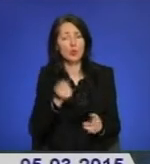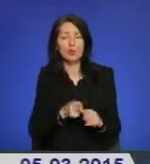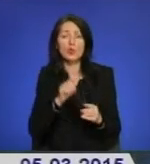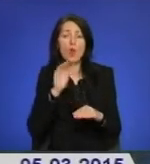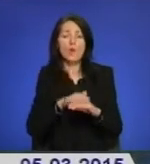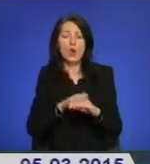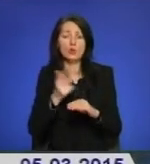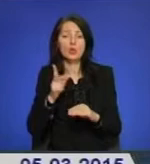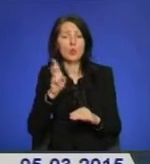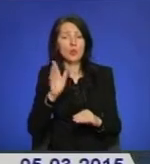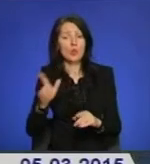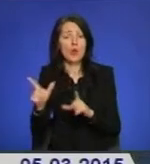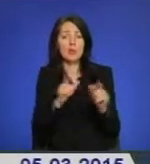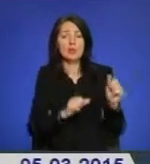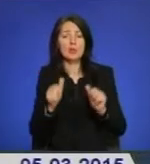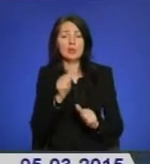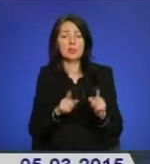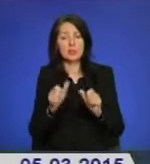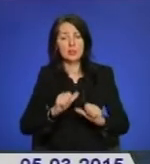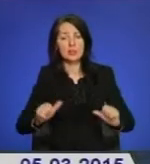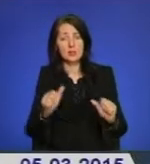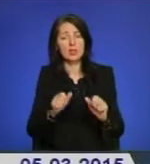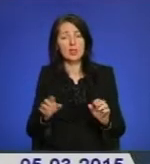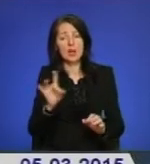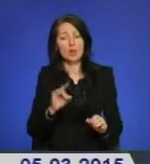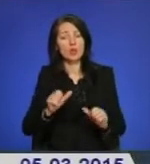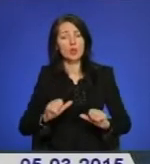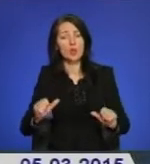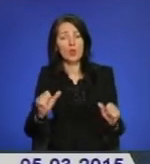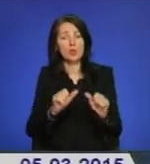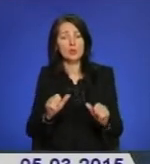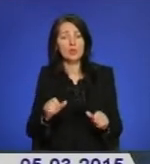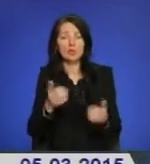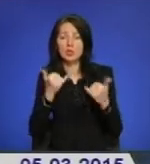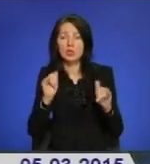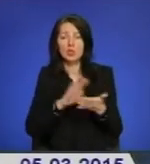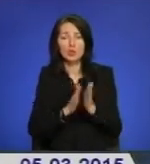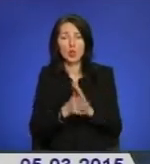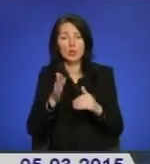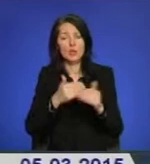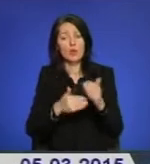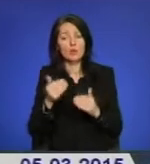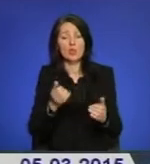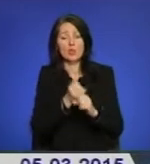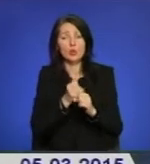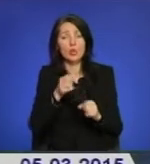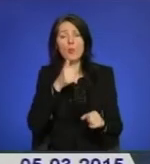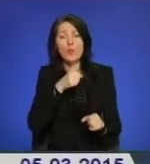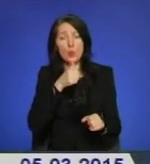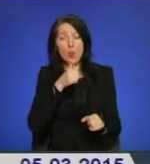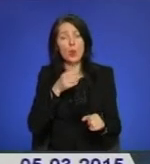відбулося виїзне засідання районної комісії з надзвичайних ситуацій. Фахівці здійснили відбір проб води на